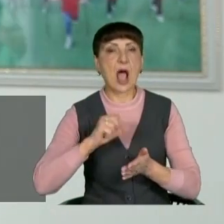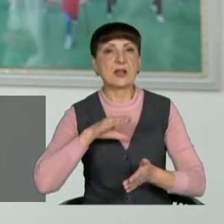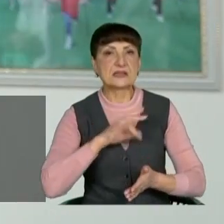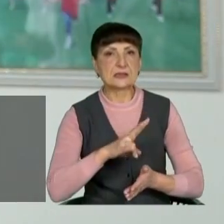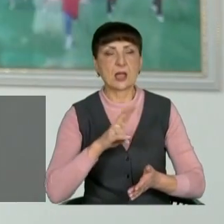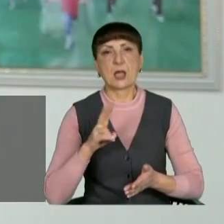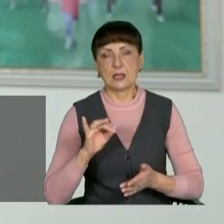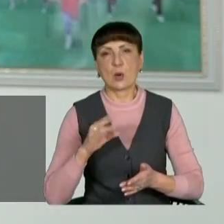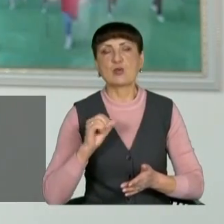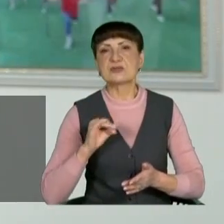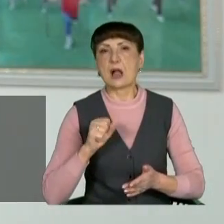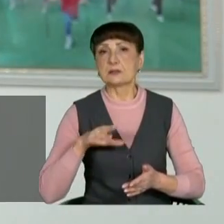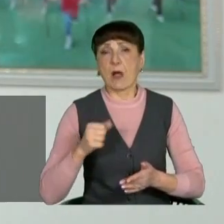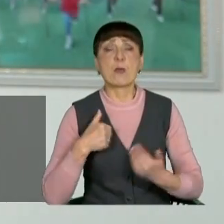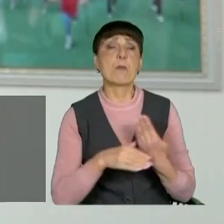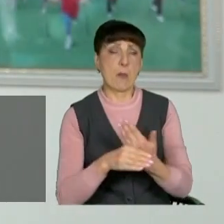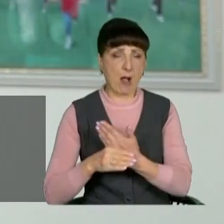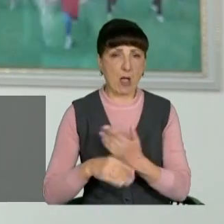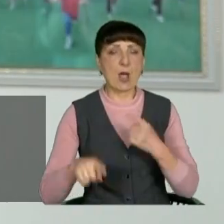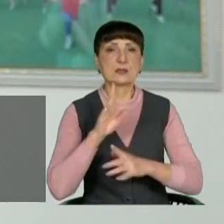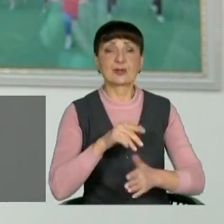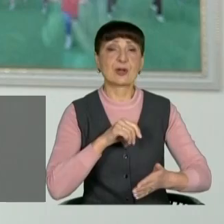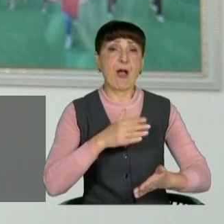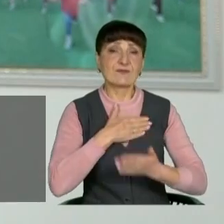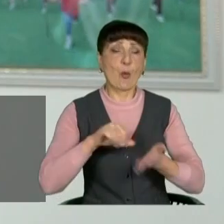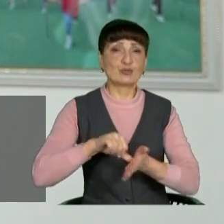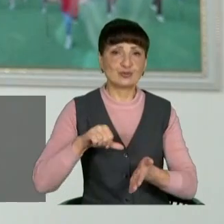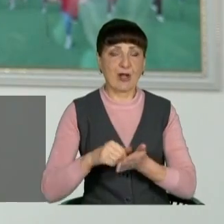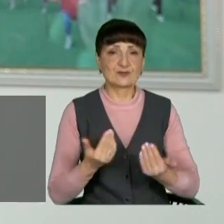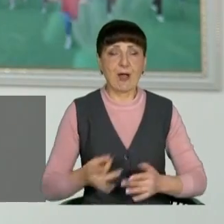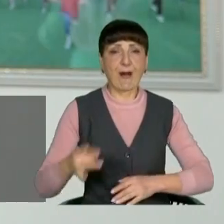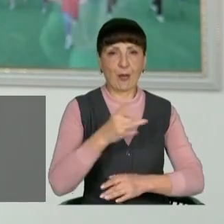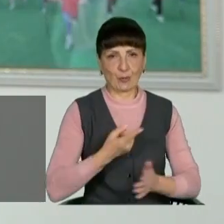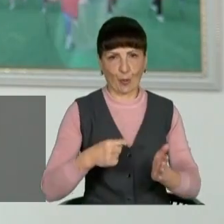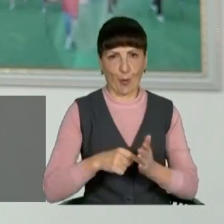Кыныс-Алка. Мы им помогаем. Они также активно участвуют в жизни района и города.